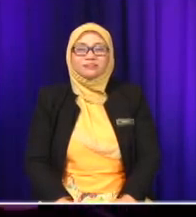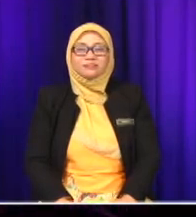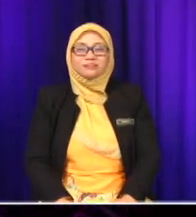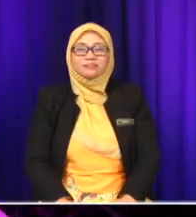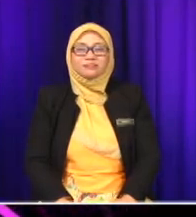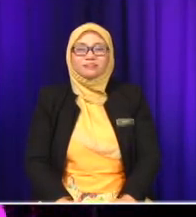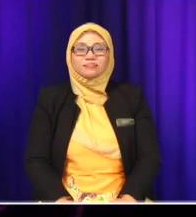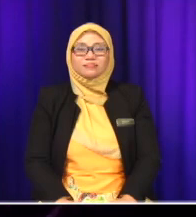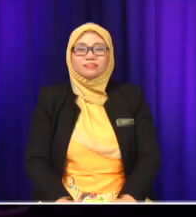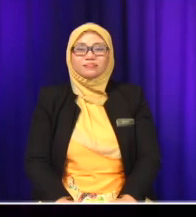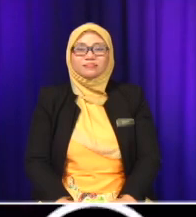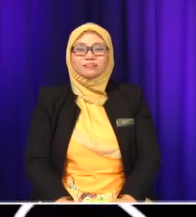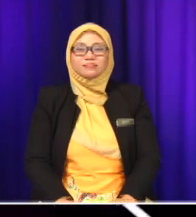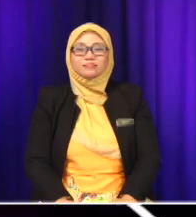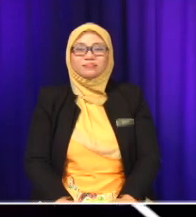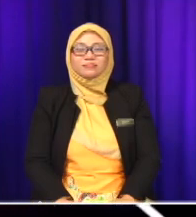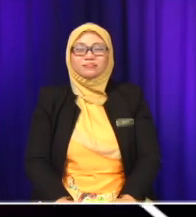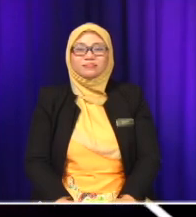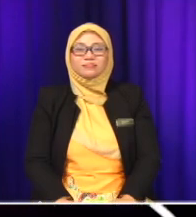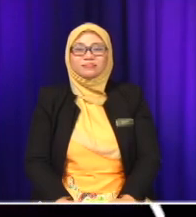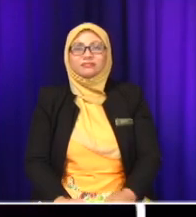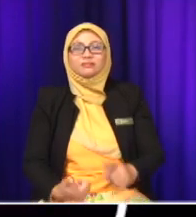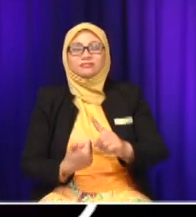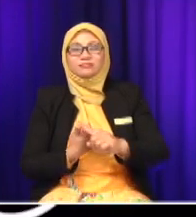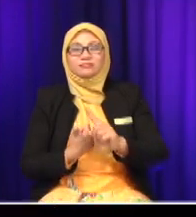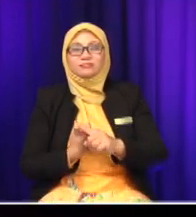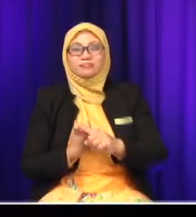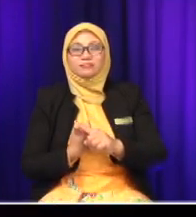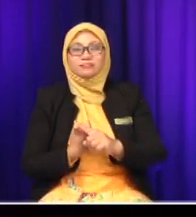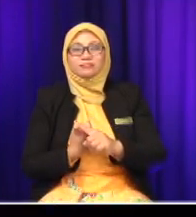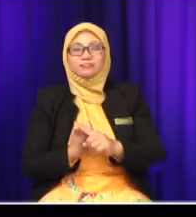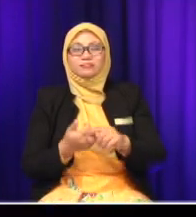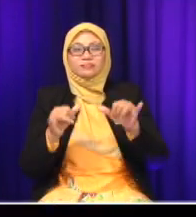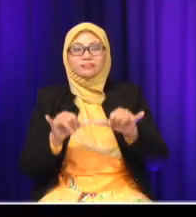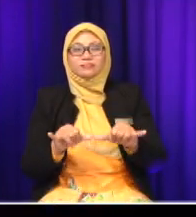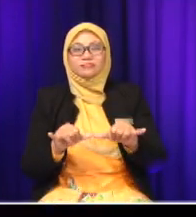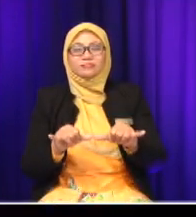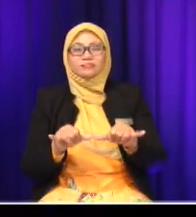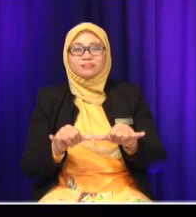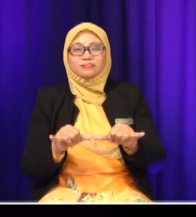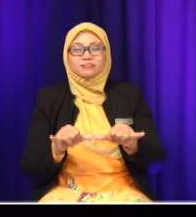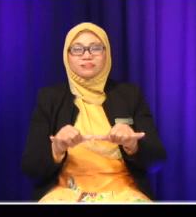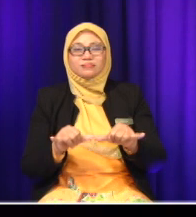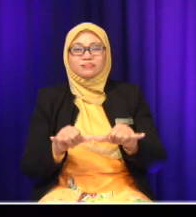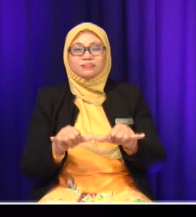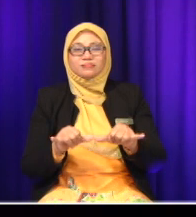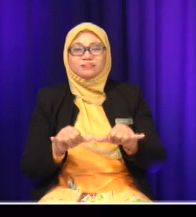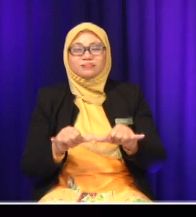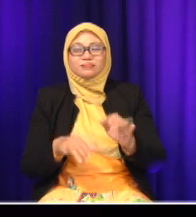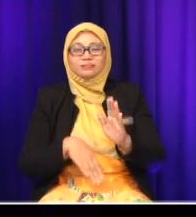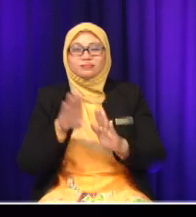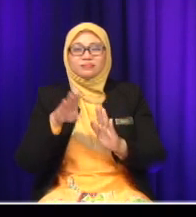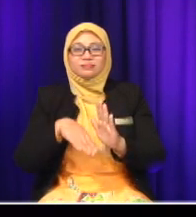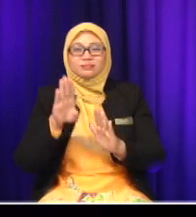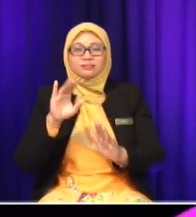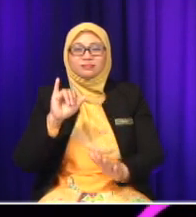Oke bagi meninggalkan isipadu sengara Enjin okey kita meningkatkan isipadu